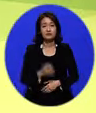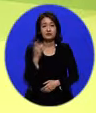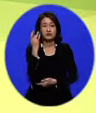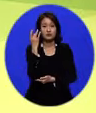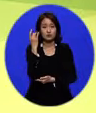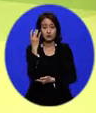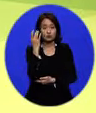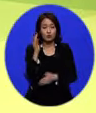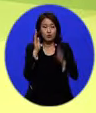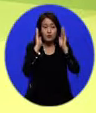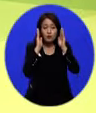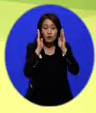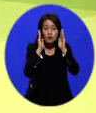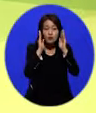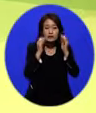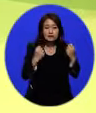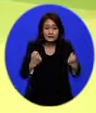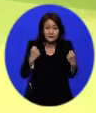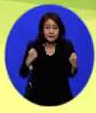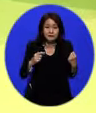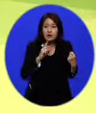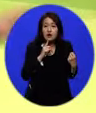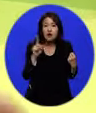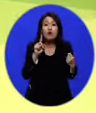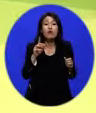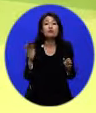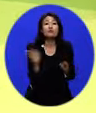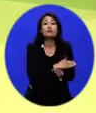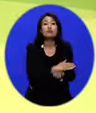기초학습 체력이에요. 이걸 어디에서?